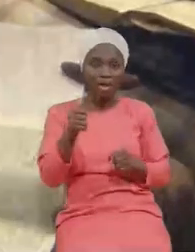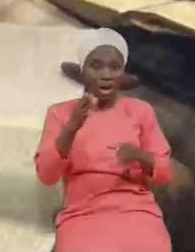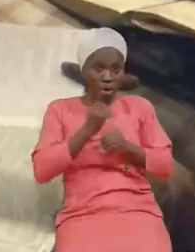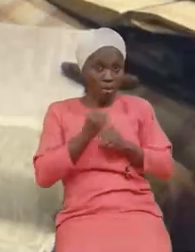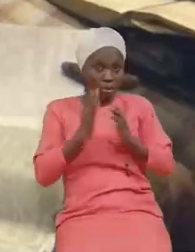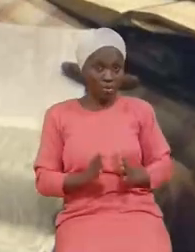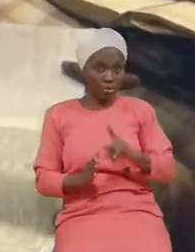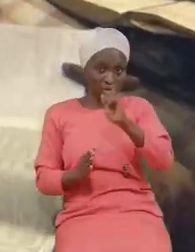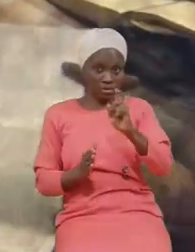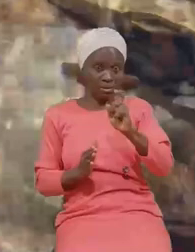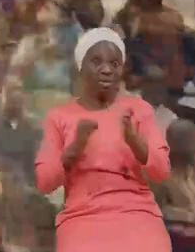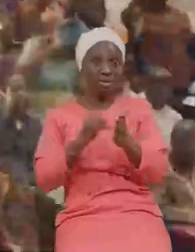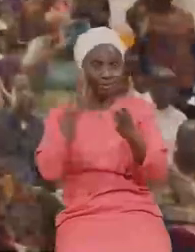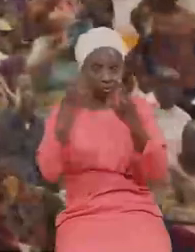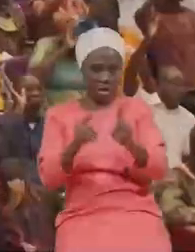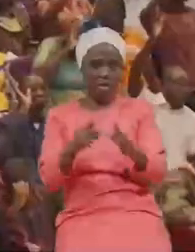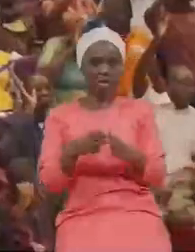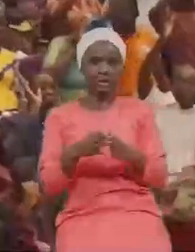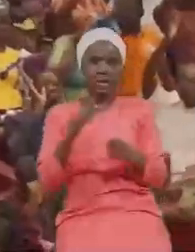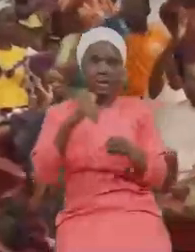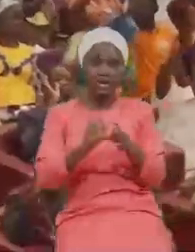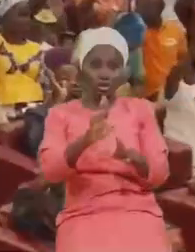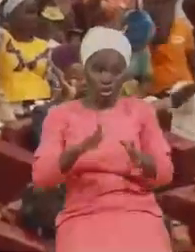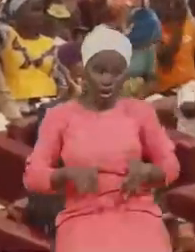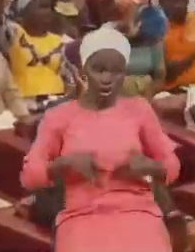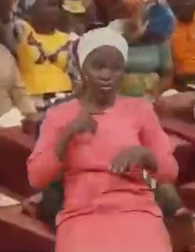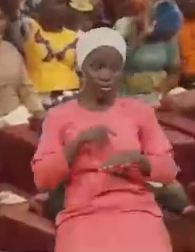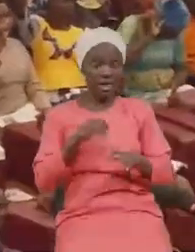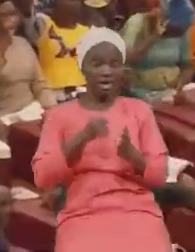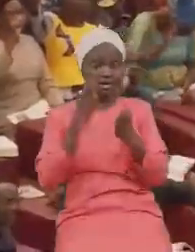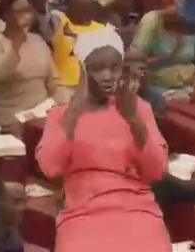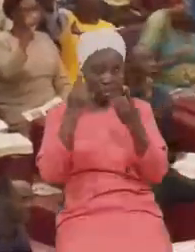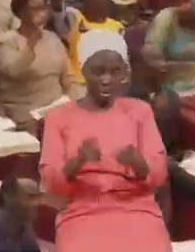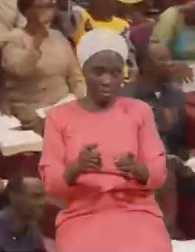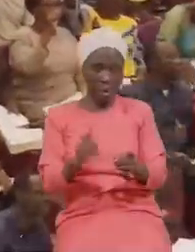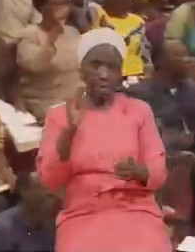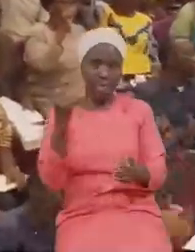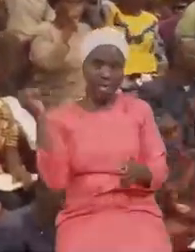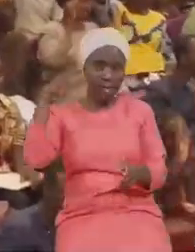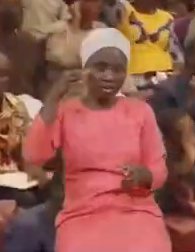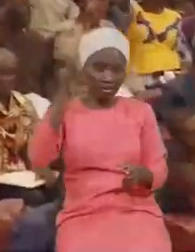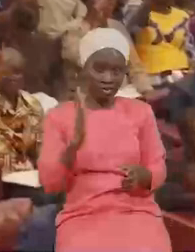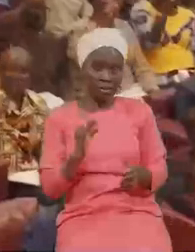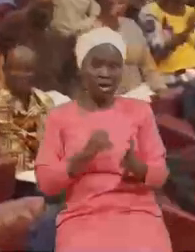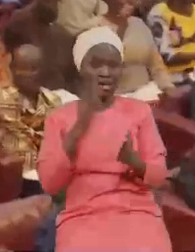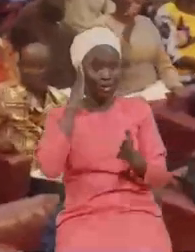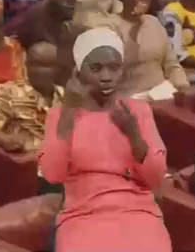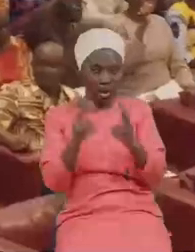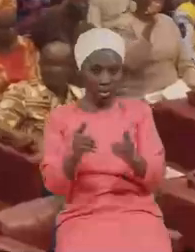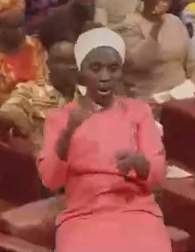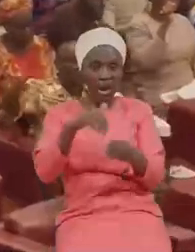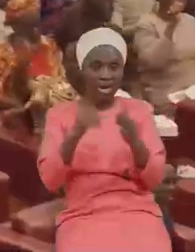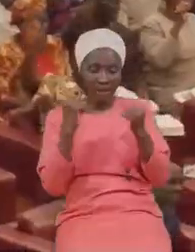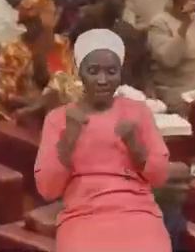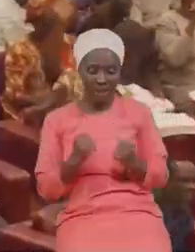va arriver dans votre vie de votre vivant cela va arriver pas la grâce de Dieu cela va arriver par la puissance